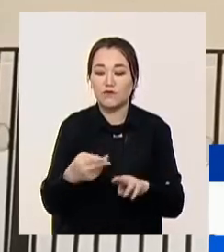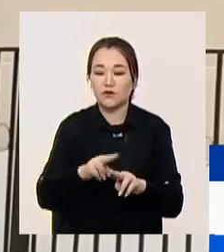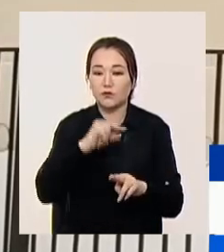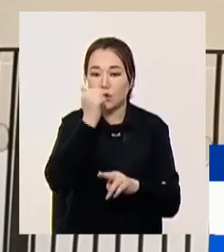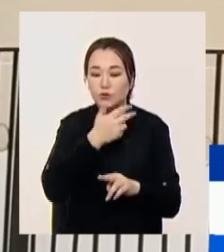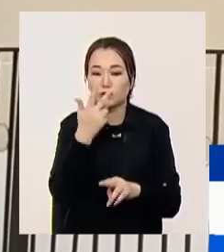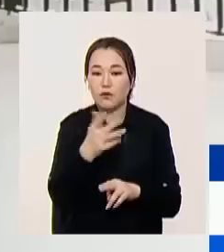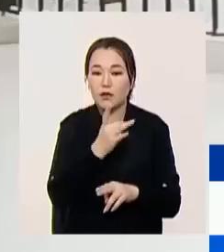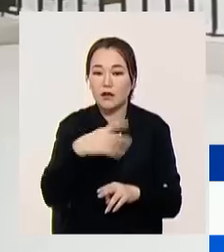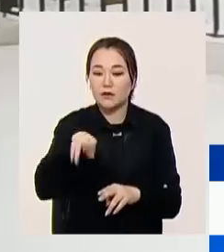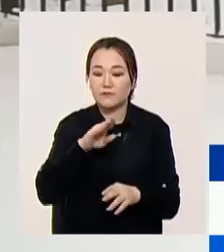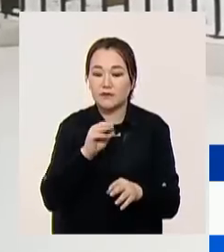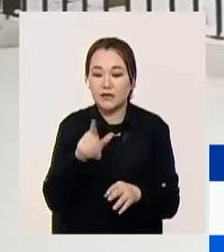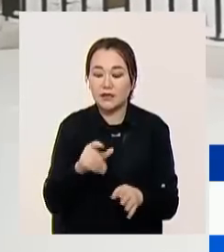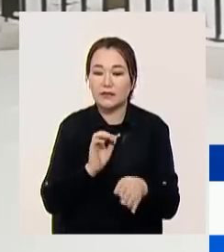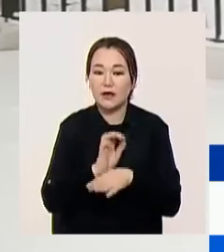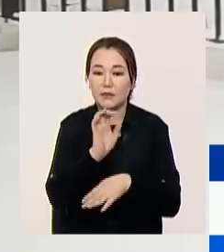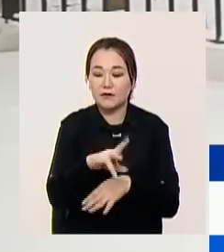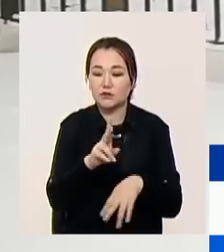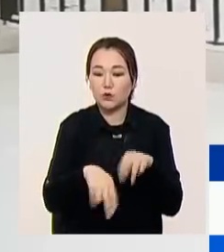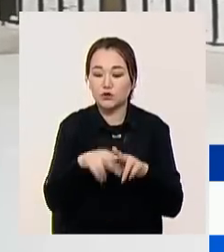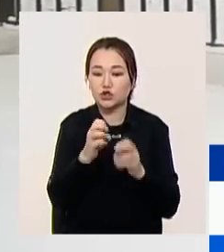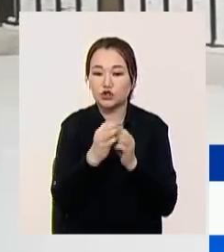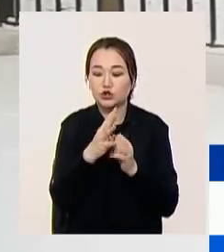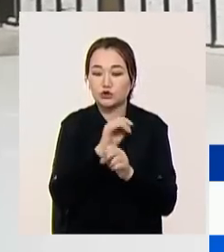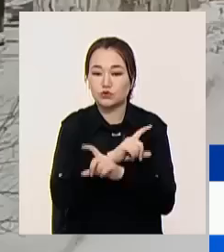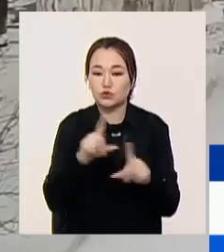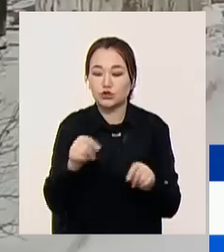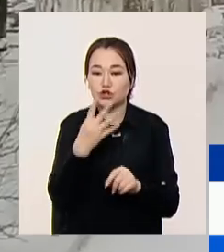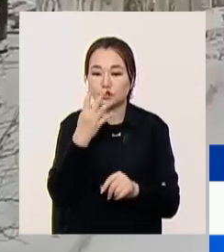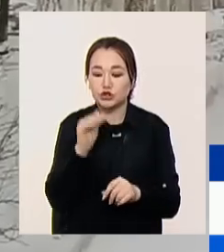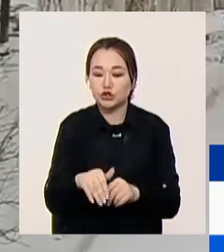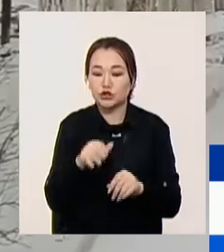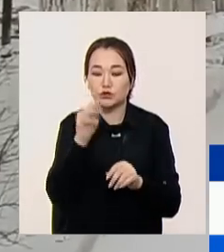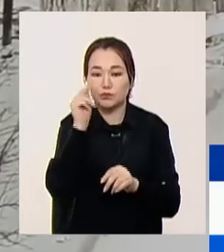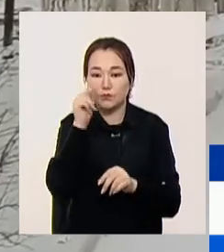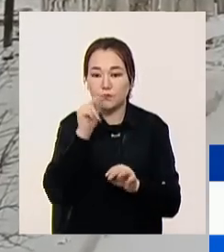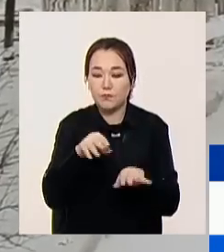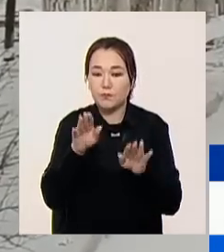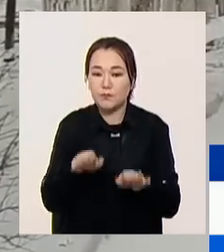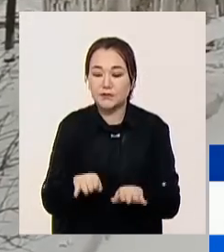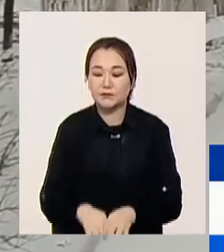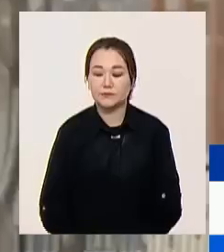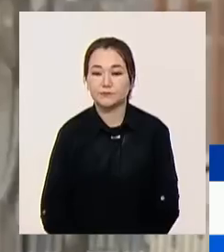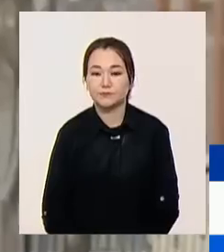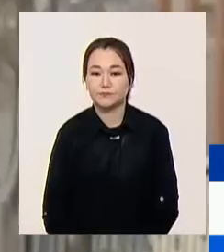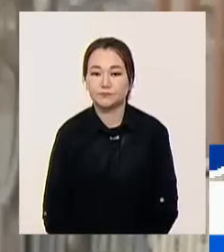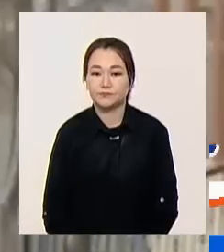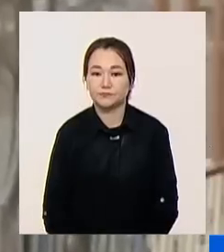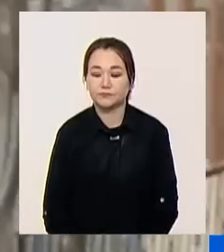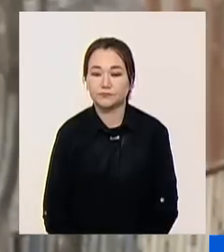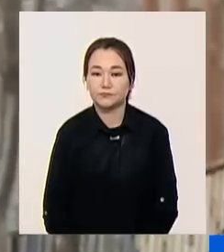около 3 миллиардов тенге направили на строительство 14 школ на 4 тысячи ученических мест. Лейла Осева, Жумар